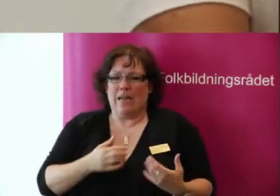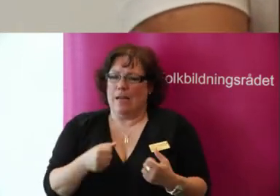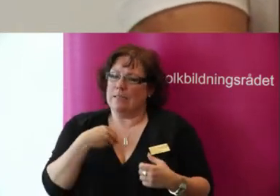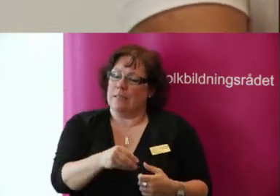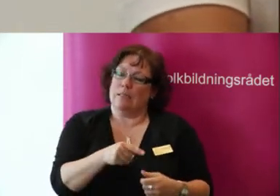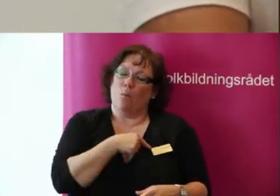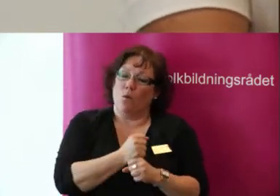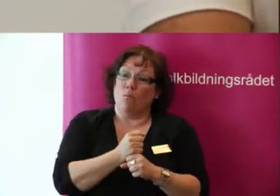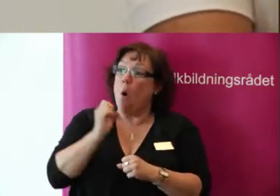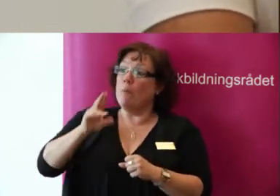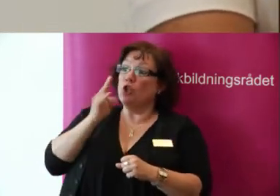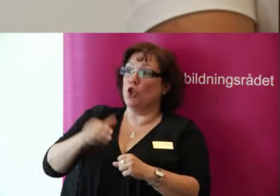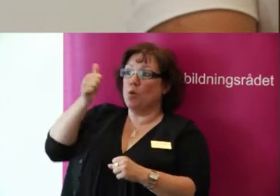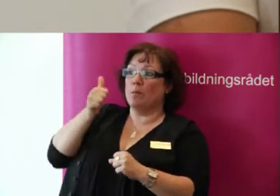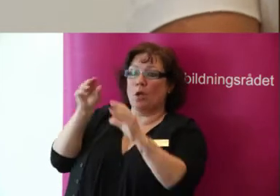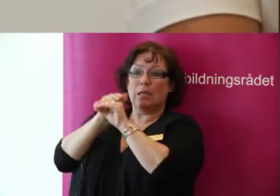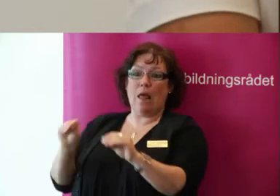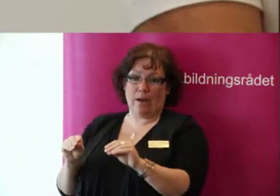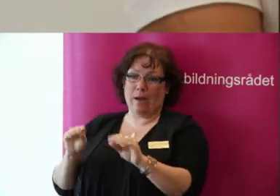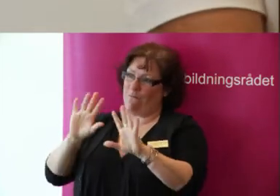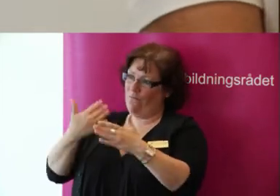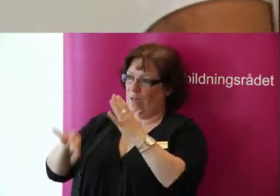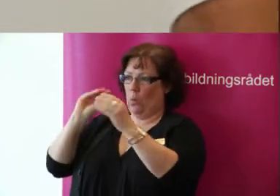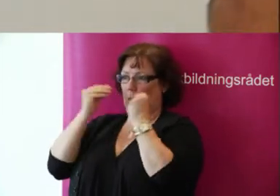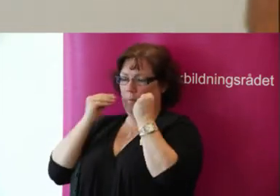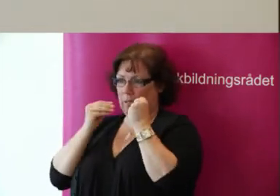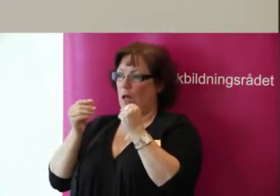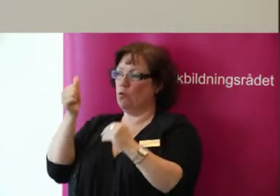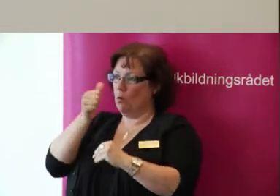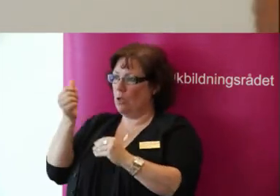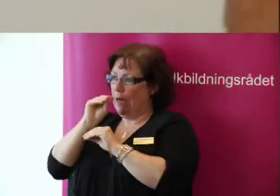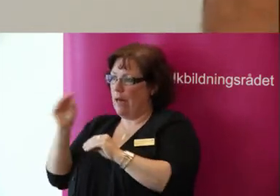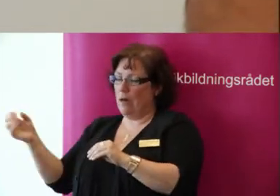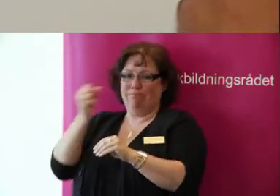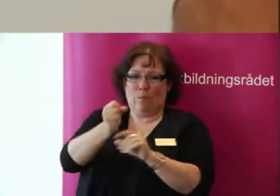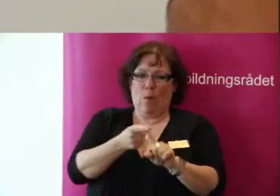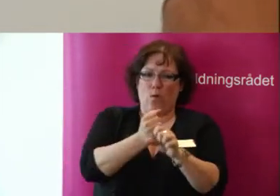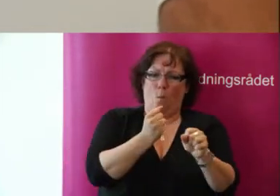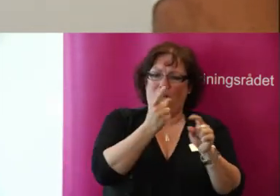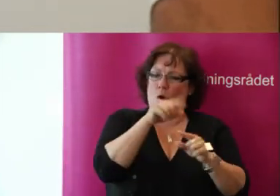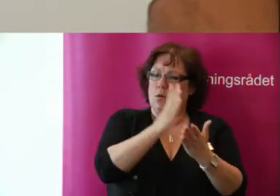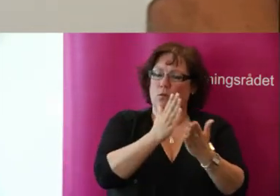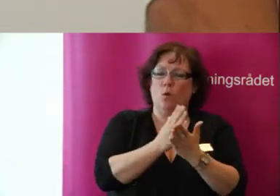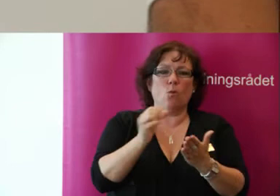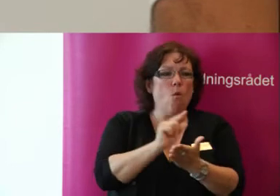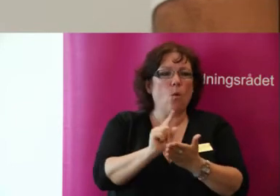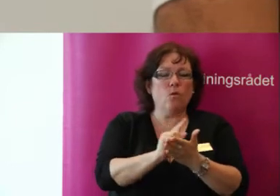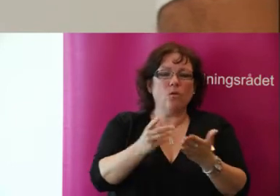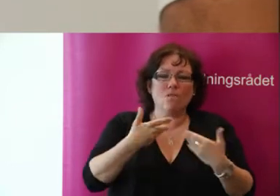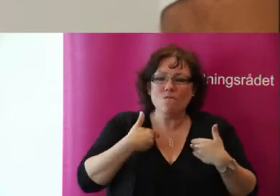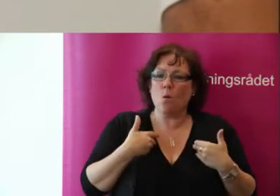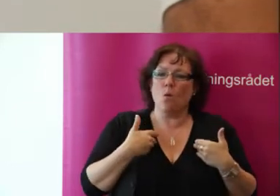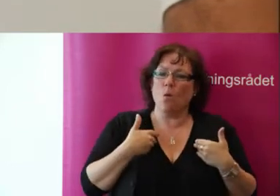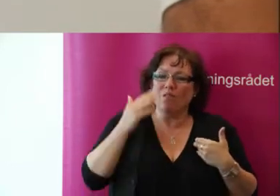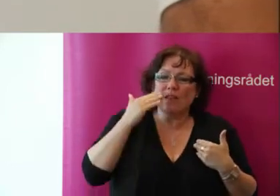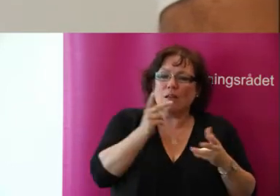Och kommer man som ny gymnasielärare, utbildad gymnasielärare till folkhögskolan, då får man ofta del av det här. För